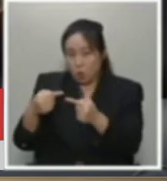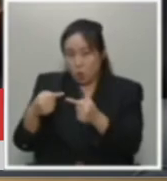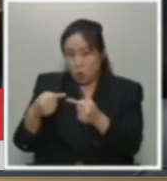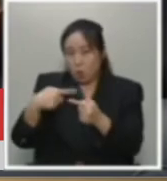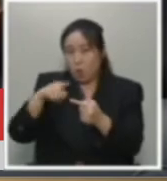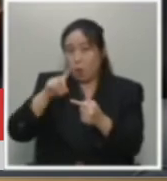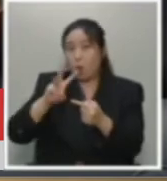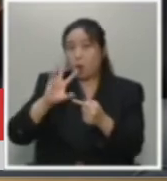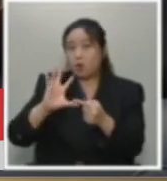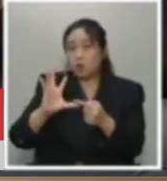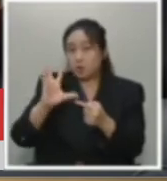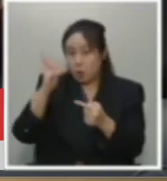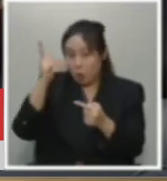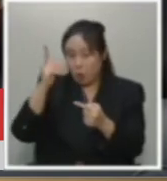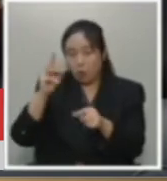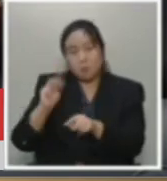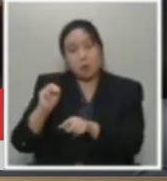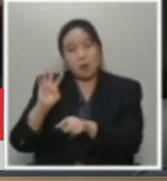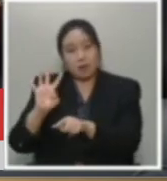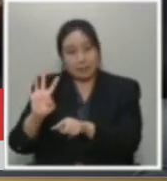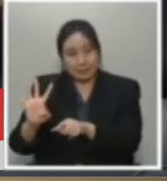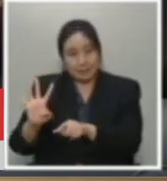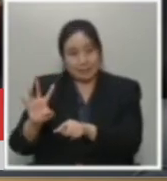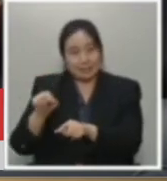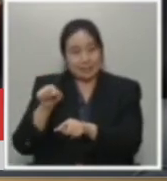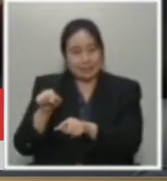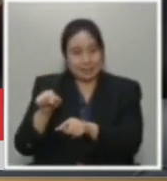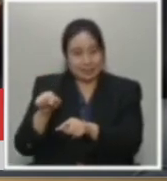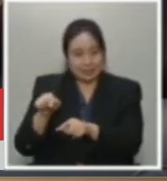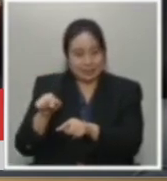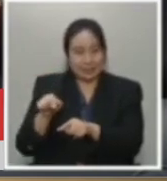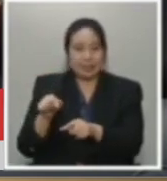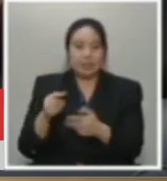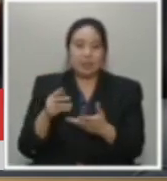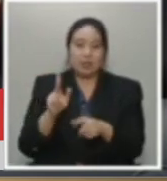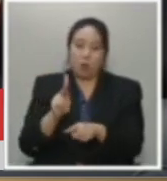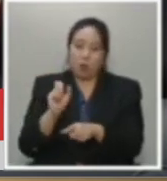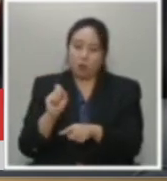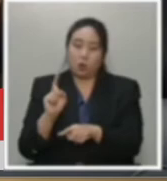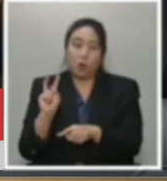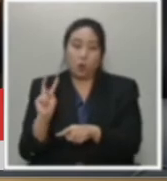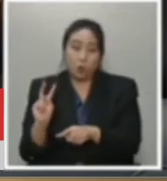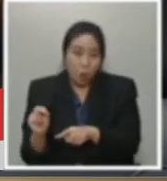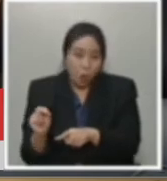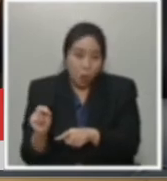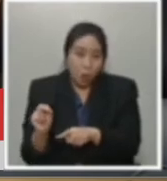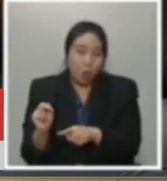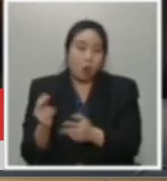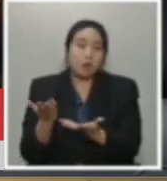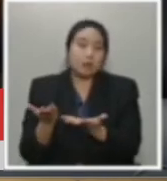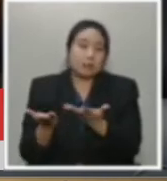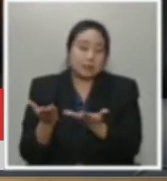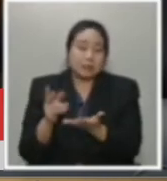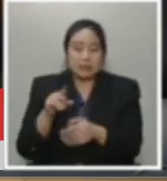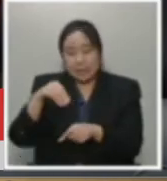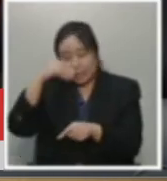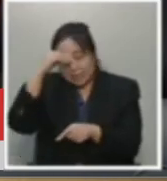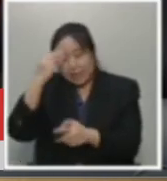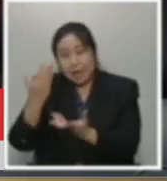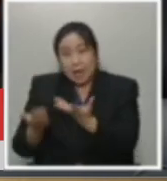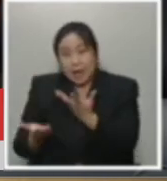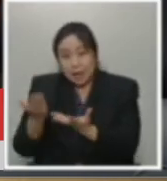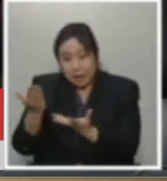วช.หรือม.4 มัธยมศึกษาปีที่4หรือกศน.หรือการศึกษาตามอัธยาศั